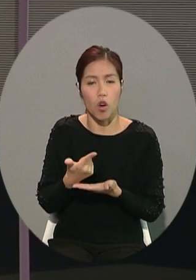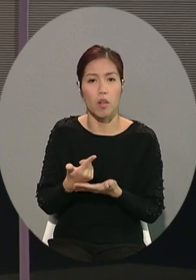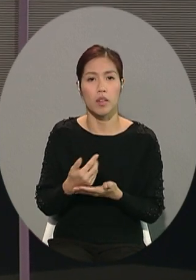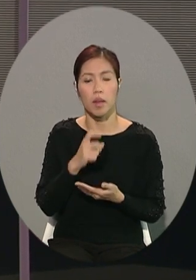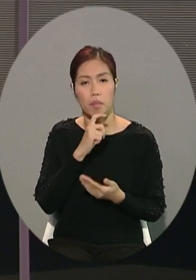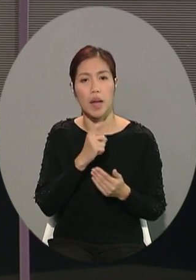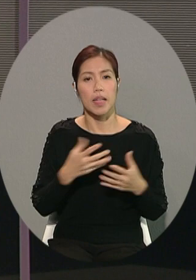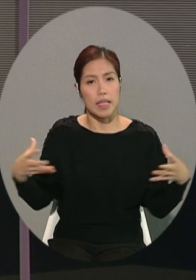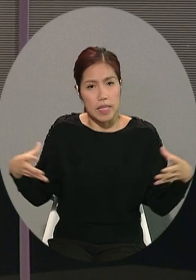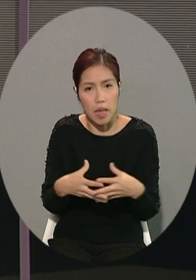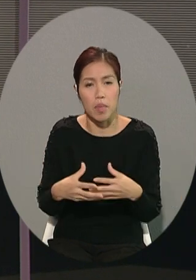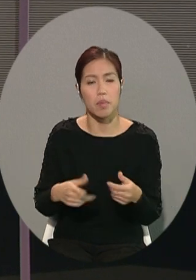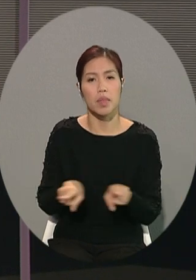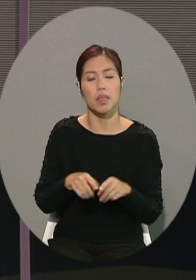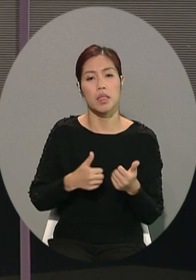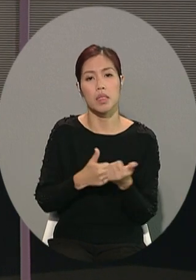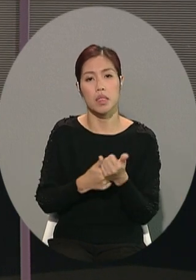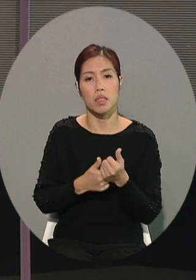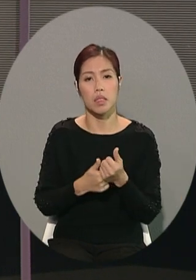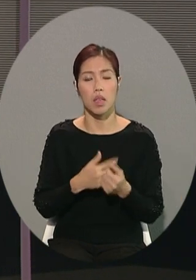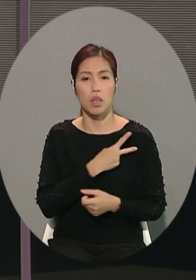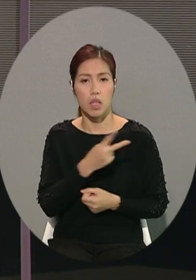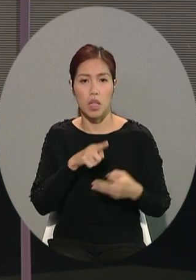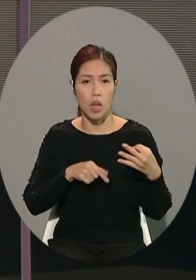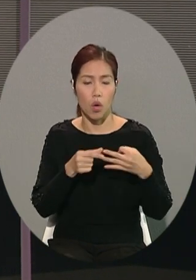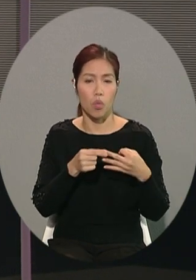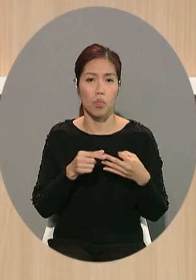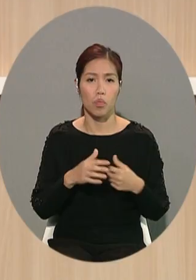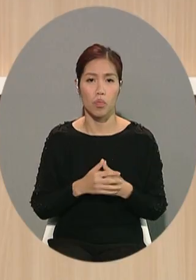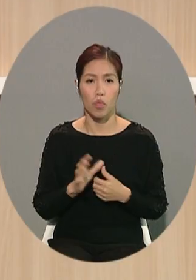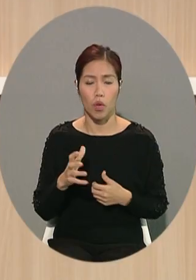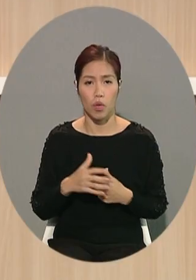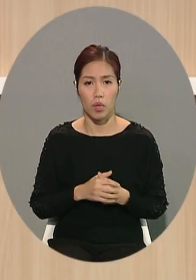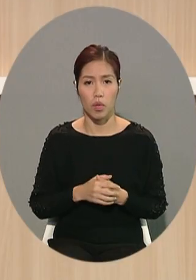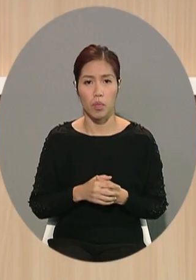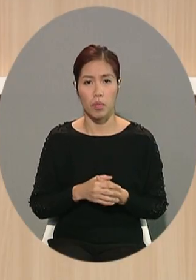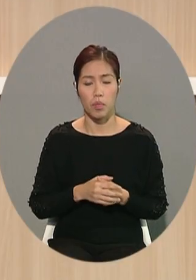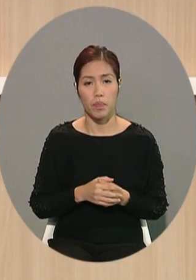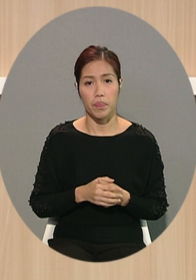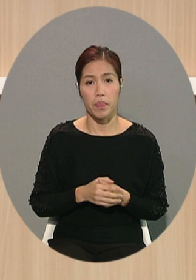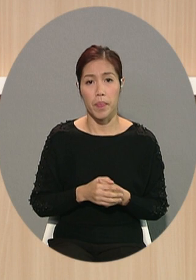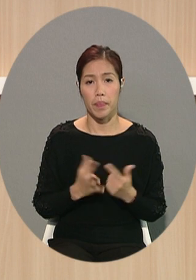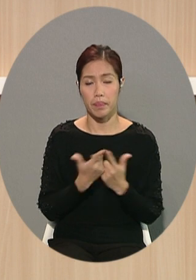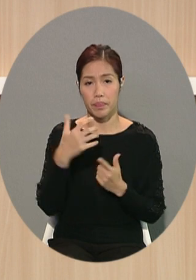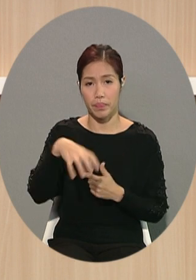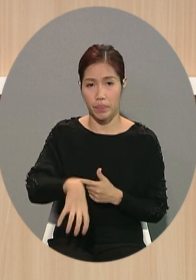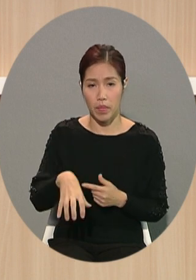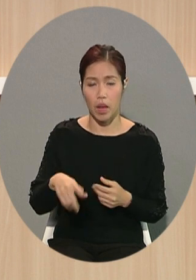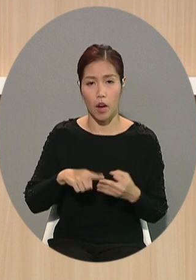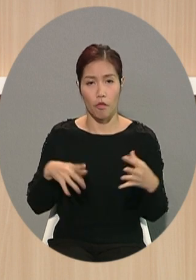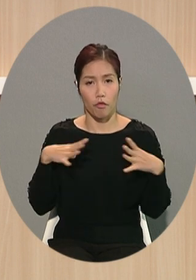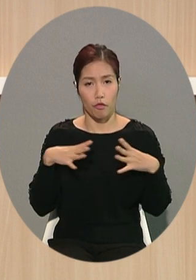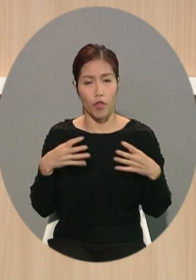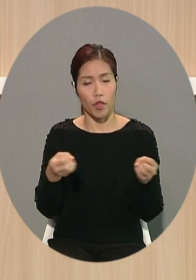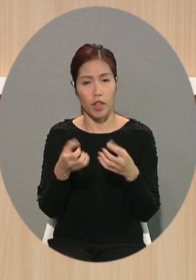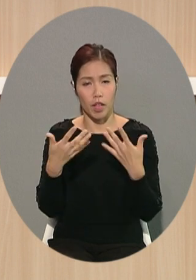選票，齊心合力支持我2號黃良喜踢走保皇黨。 北區盛福選區的論壇結束，這